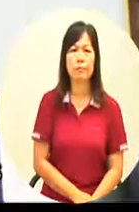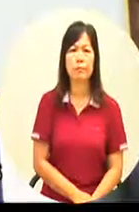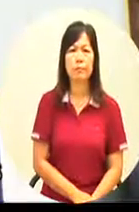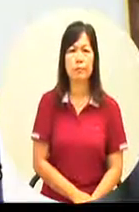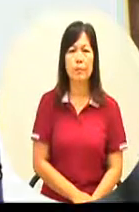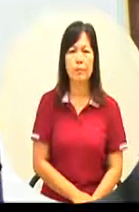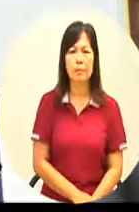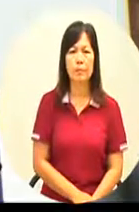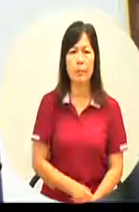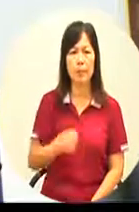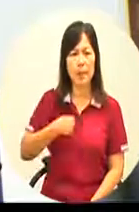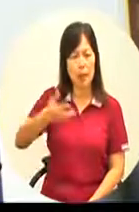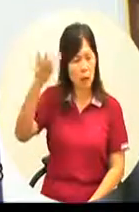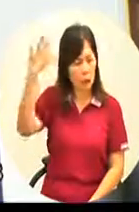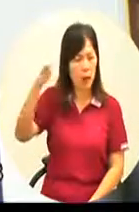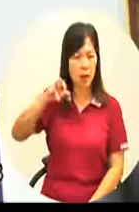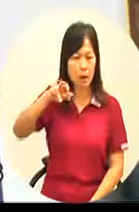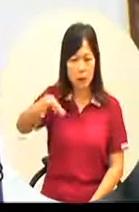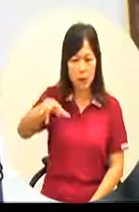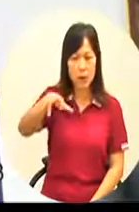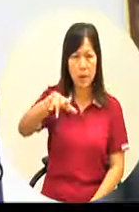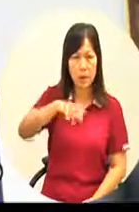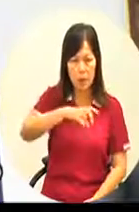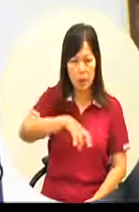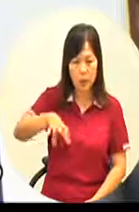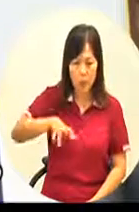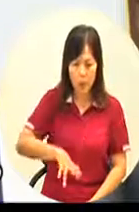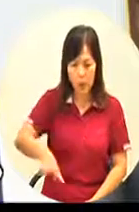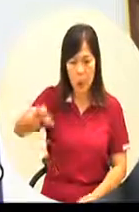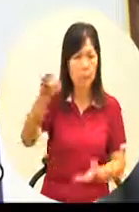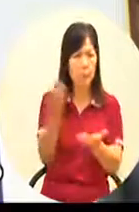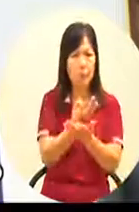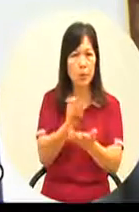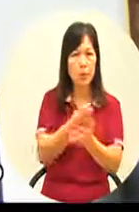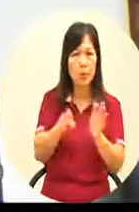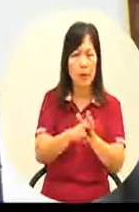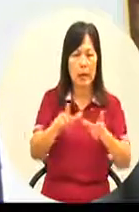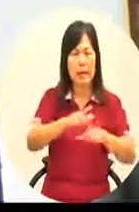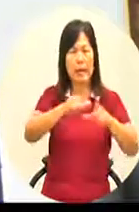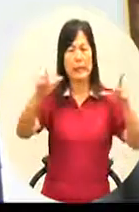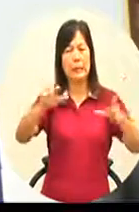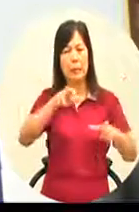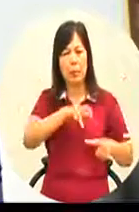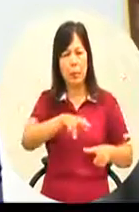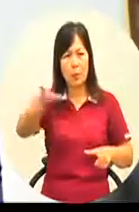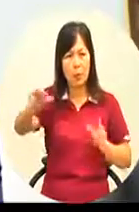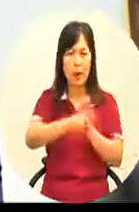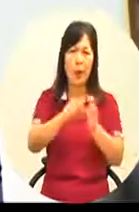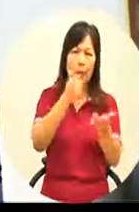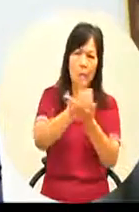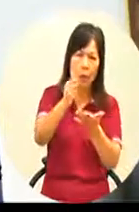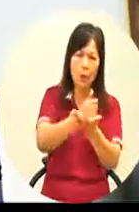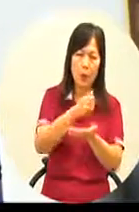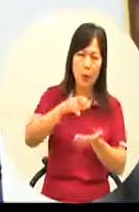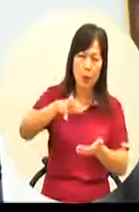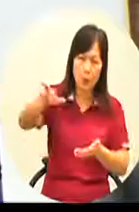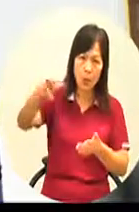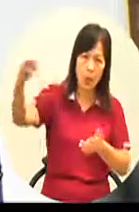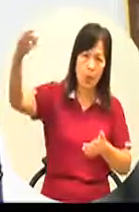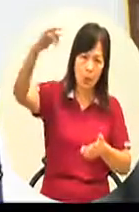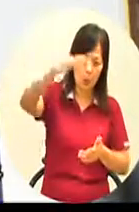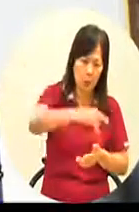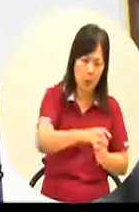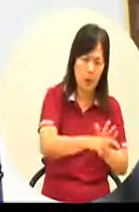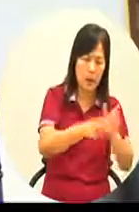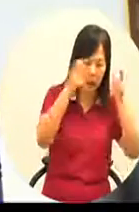有机场的跑道无够，啊，大型的客机、货机无法度通降落咱迄个